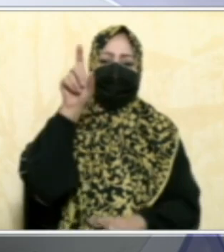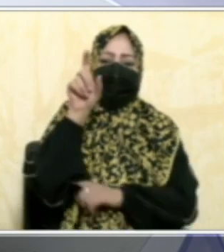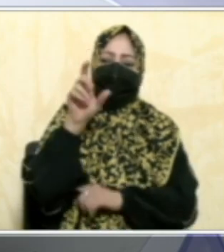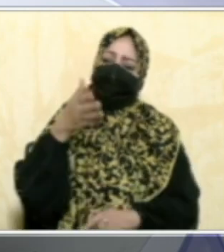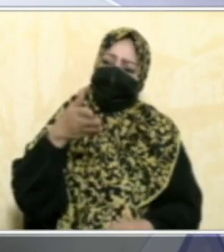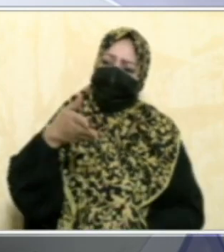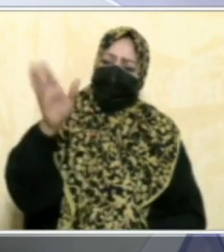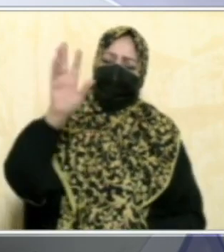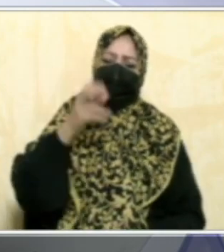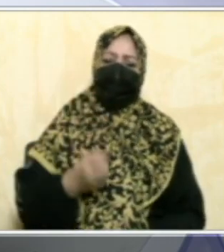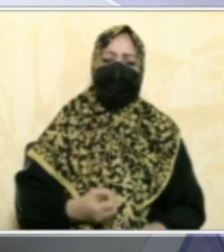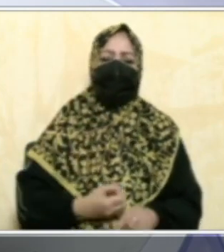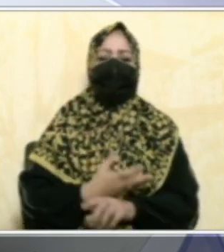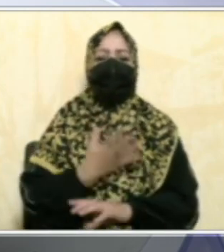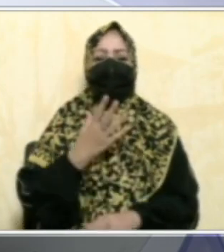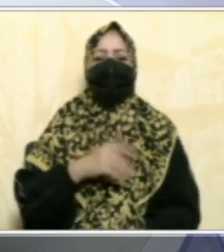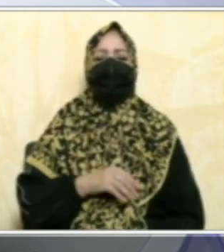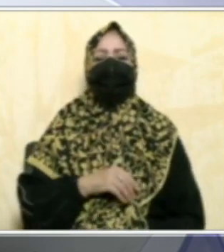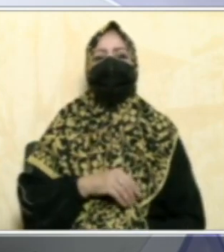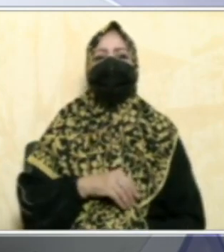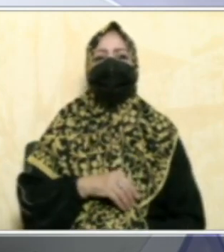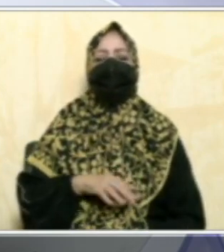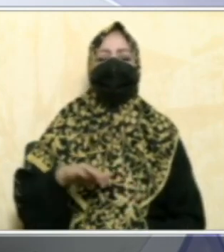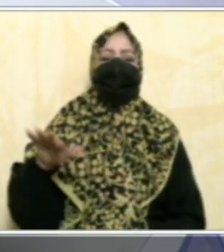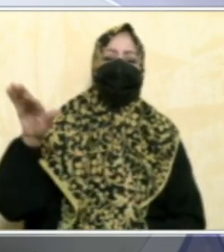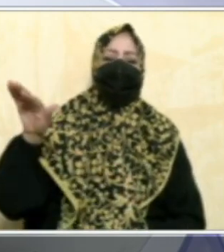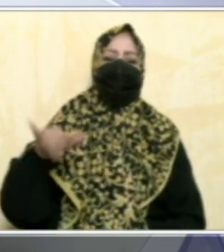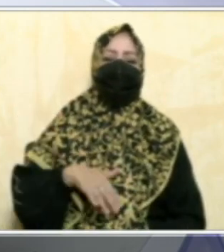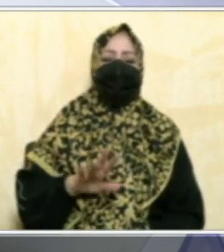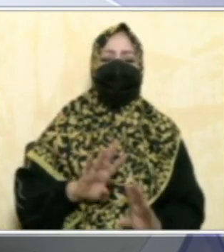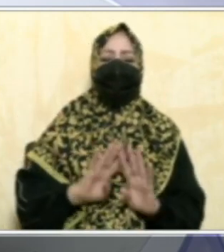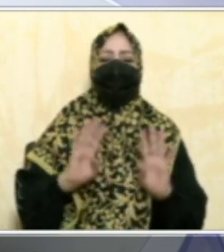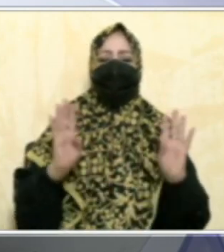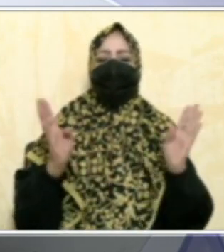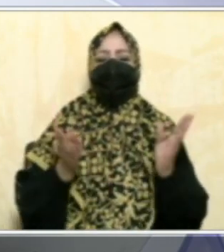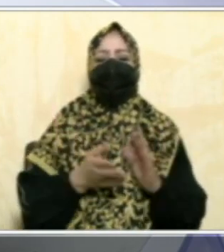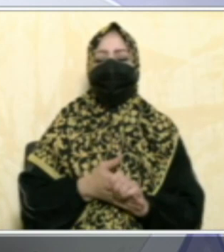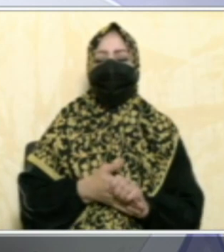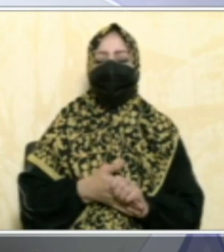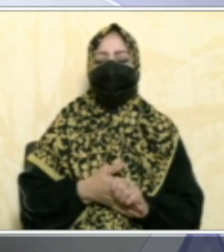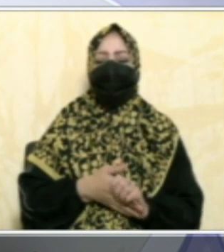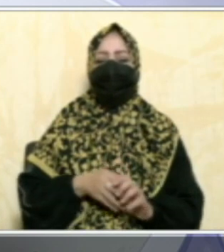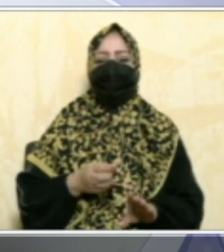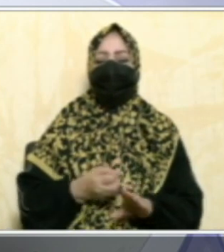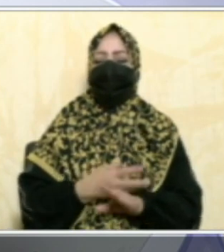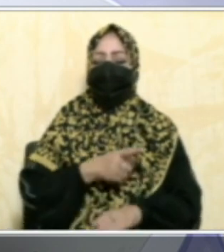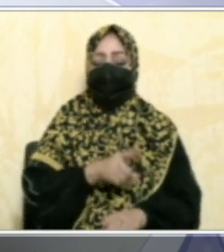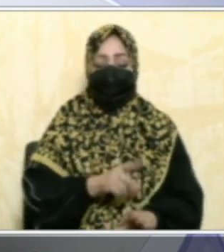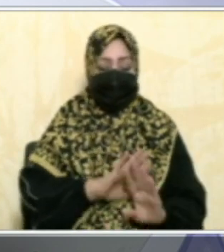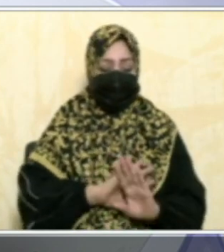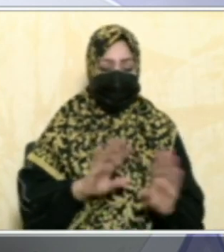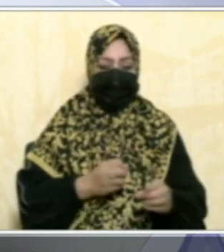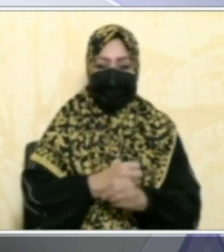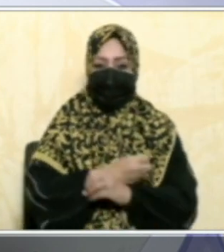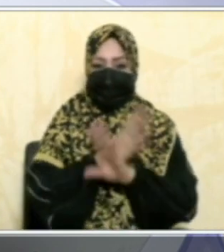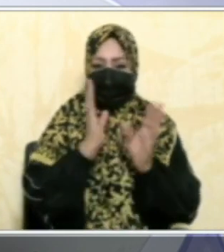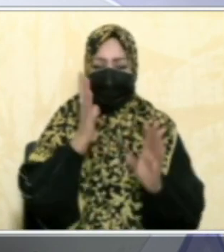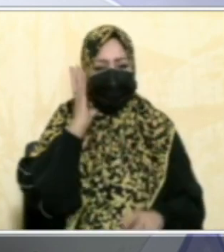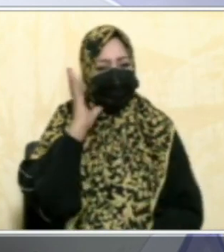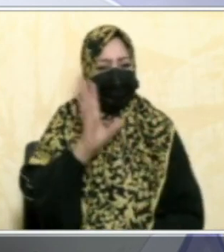تأتي لتصلي مع الجماعة، لكن ليس لك أن تصلي الفجر والجماعة قائمة لصلاة الصبح. رجعت معنا الأخت بنت